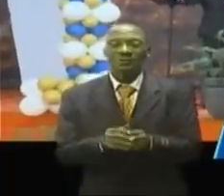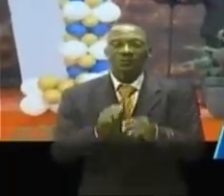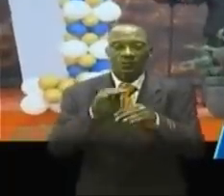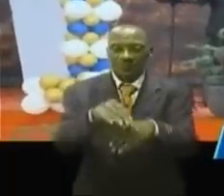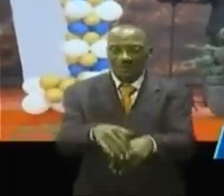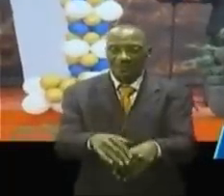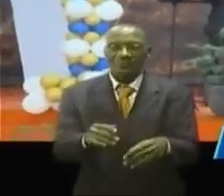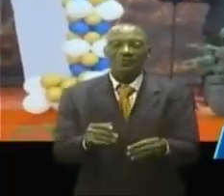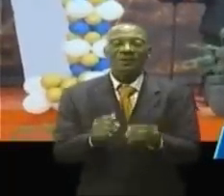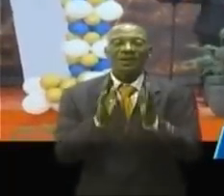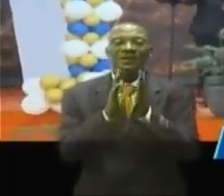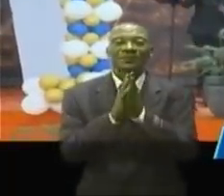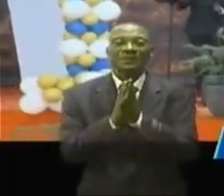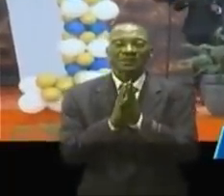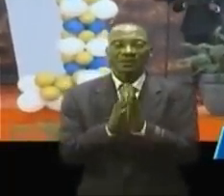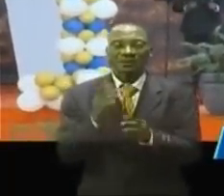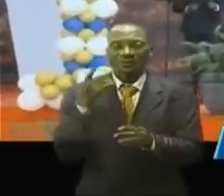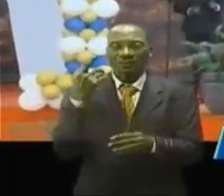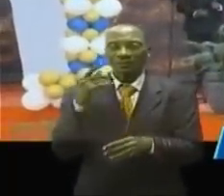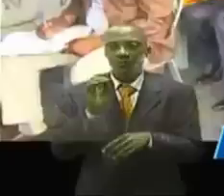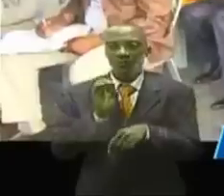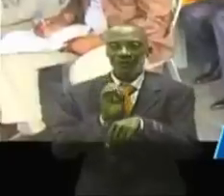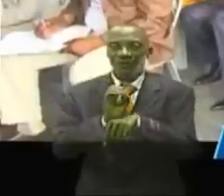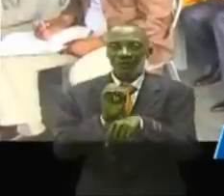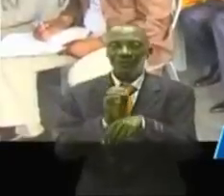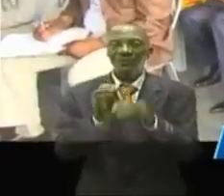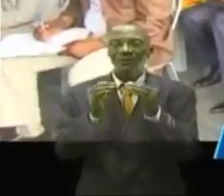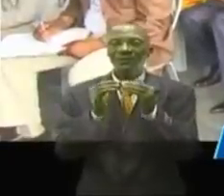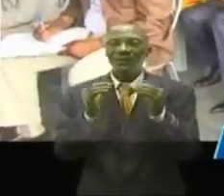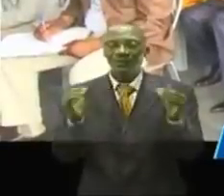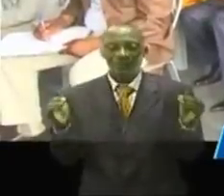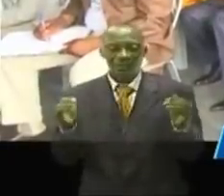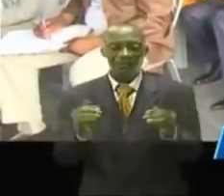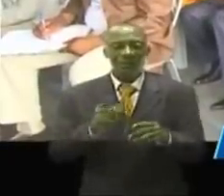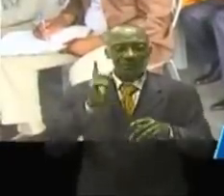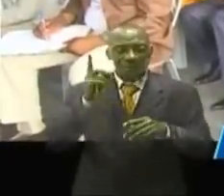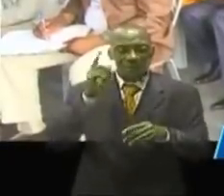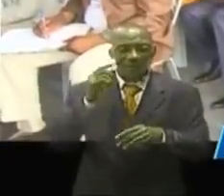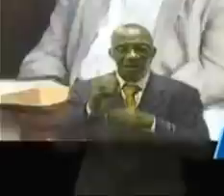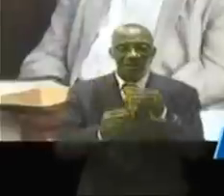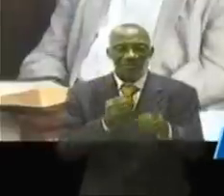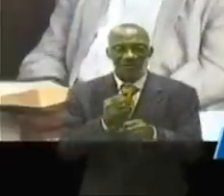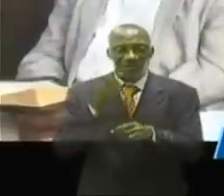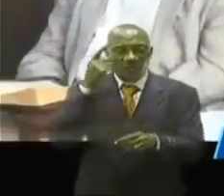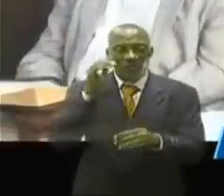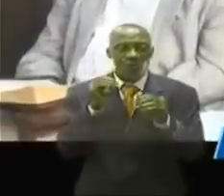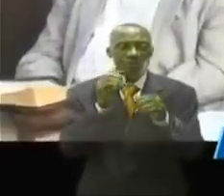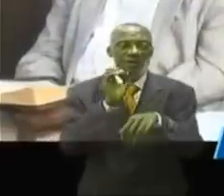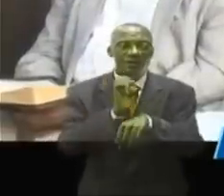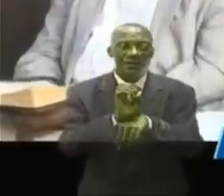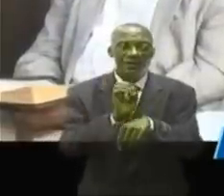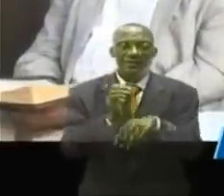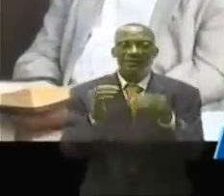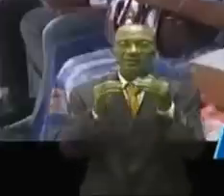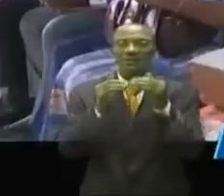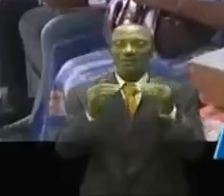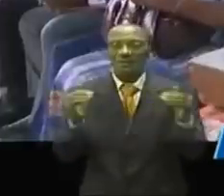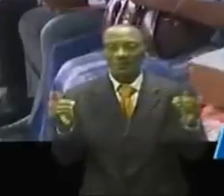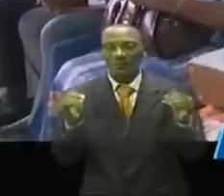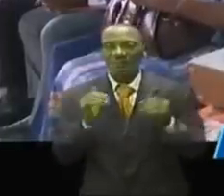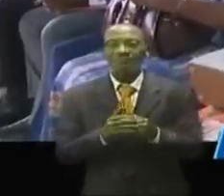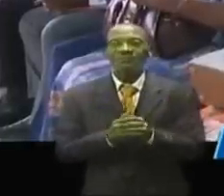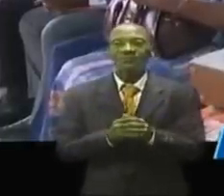église, mais surtout redonné espoir aux résidents de Bandalungwa après l'épisode macabre du procès public des criminels